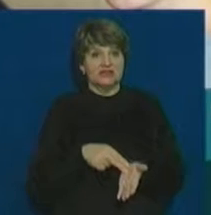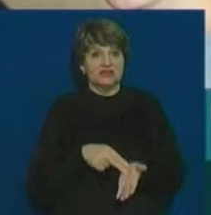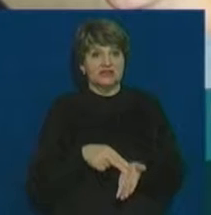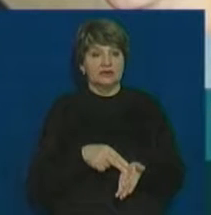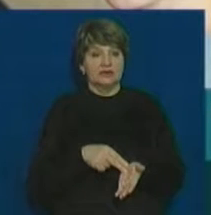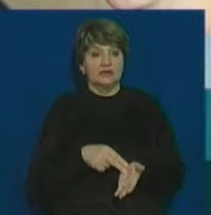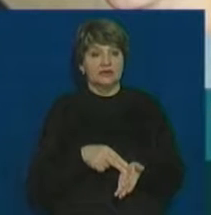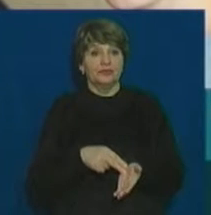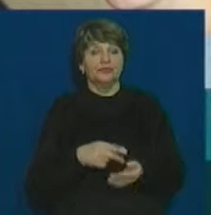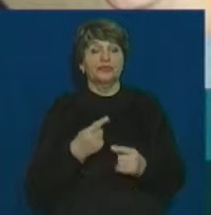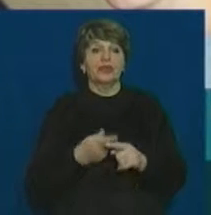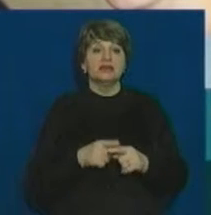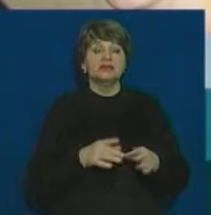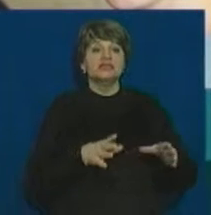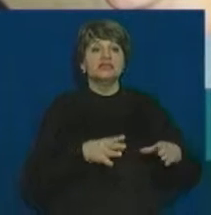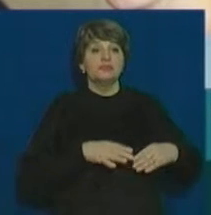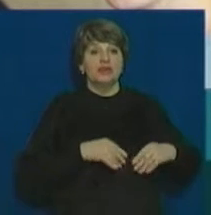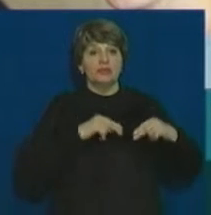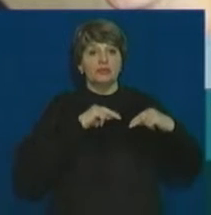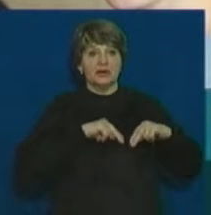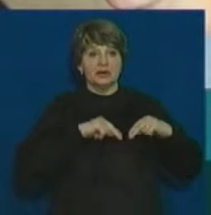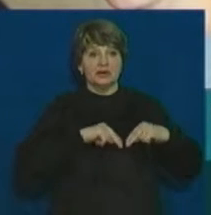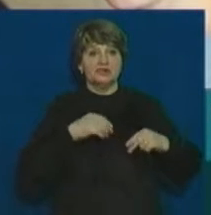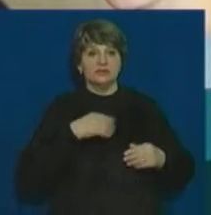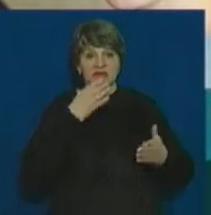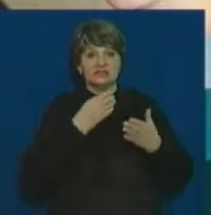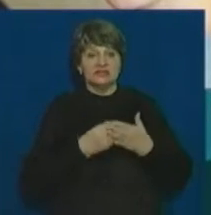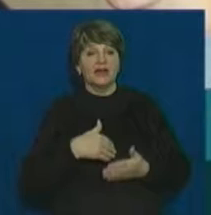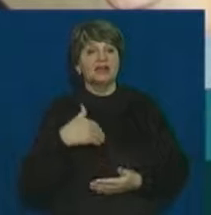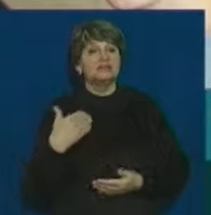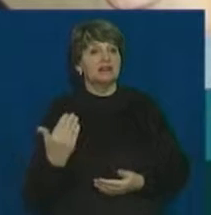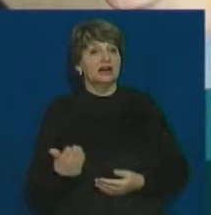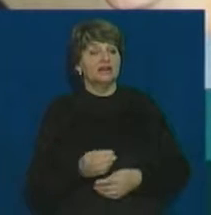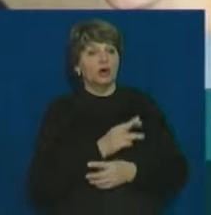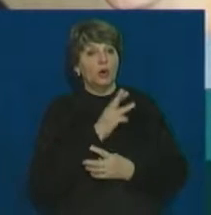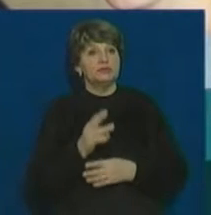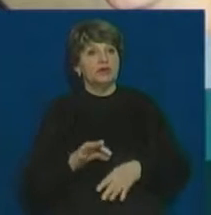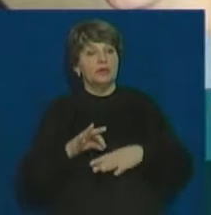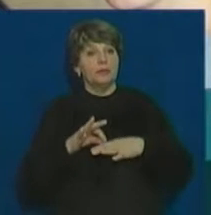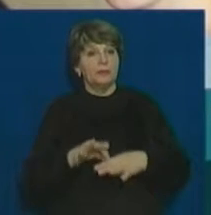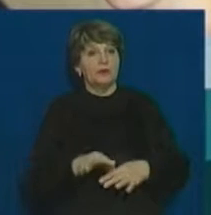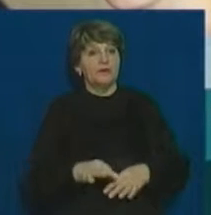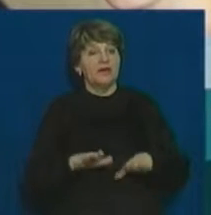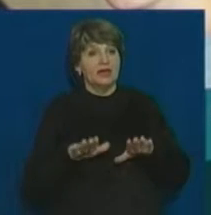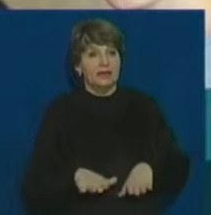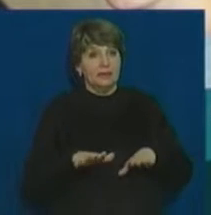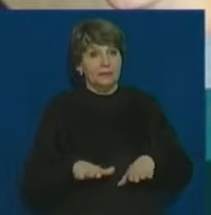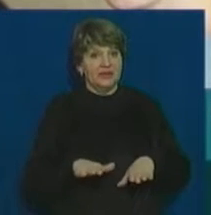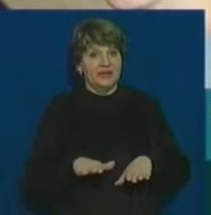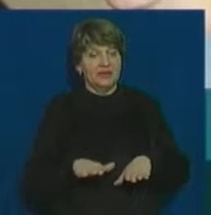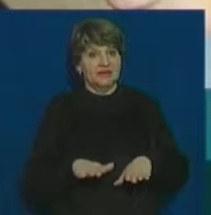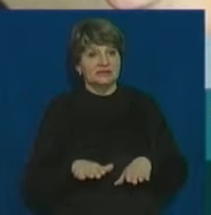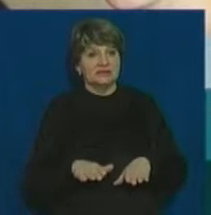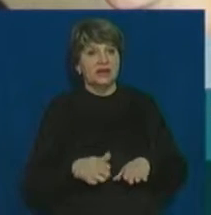По співпраці ми з своєї сторони забезпечуємо йому проведення міських публічних консультацій,